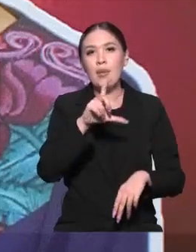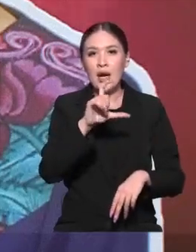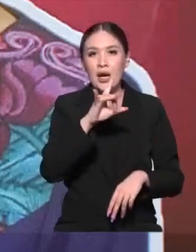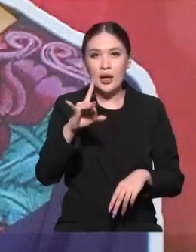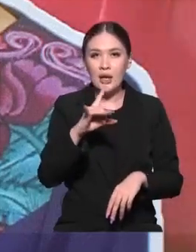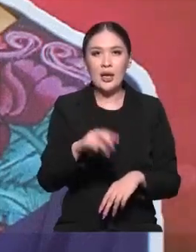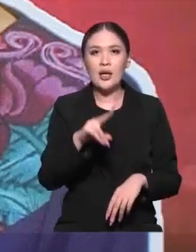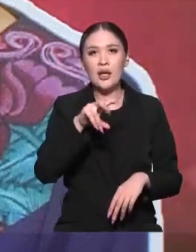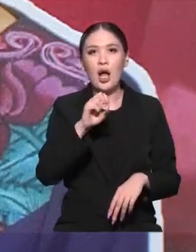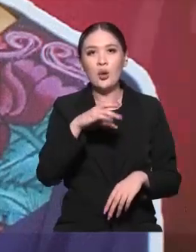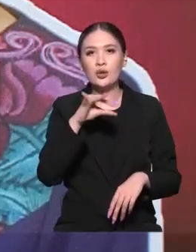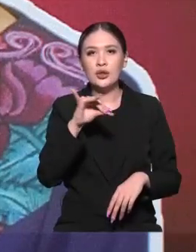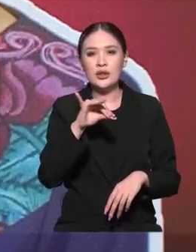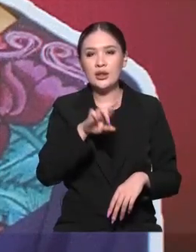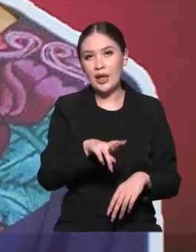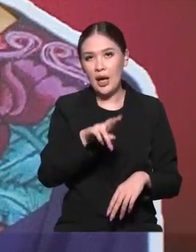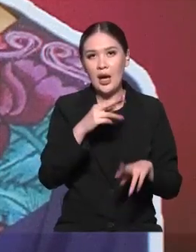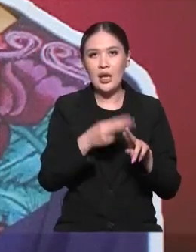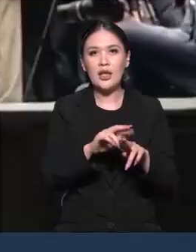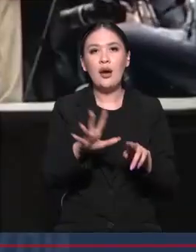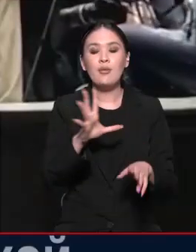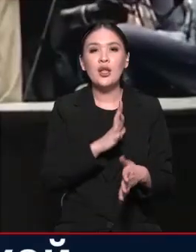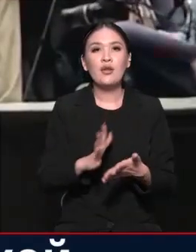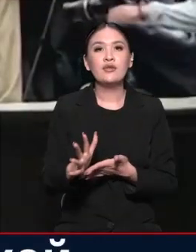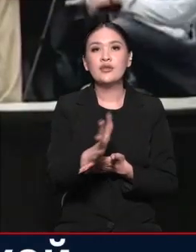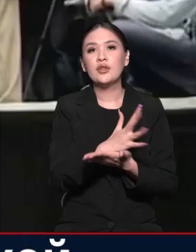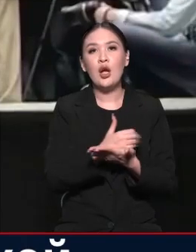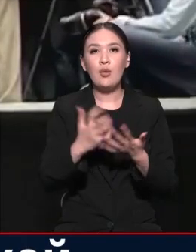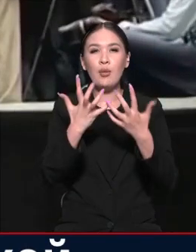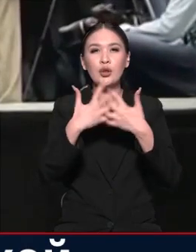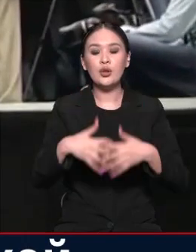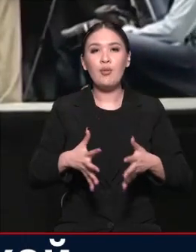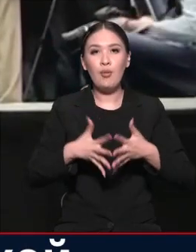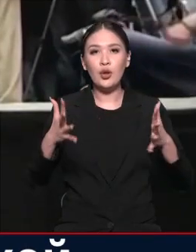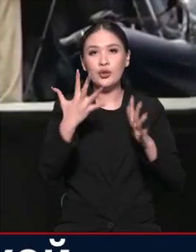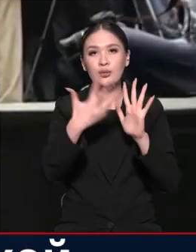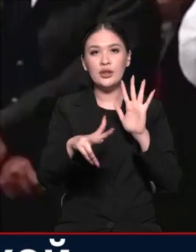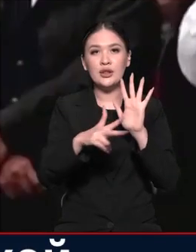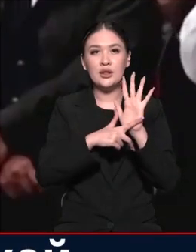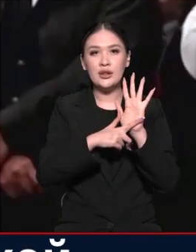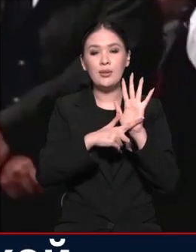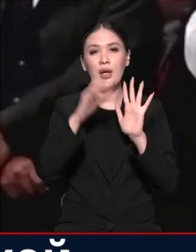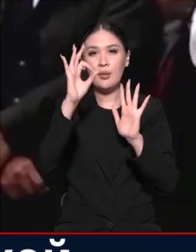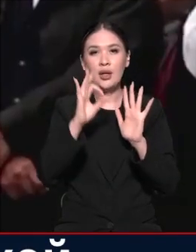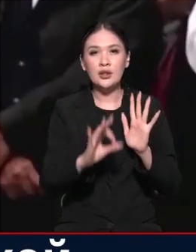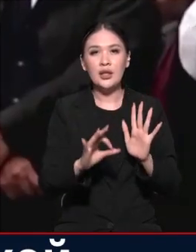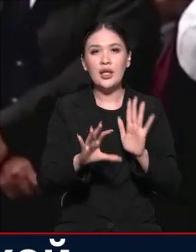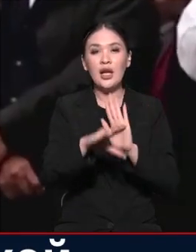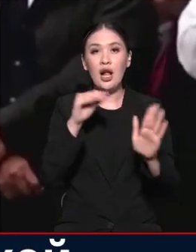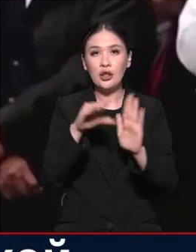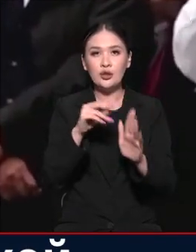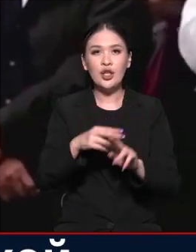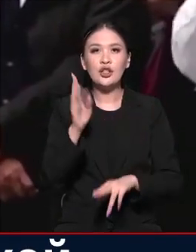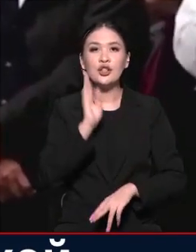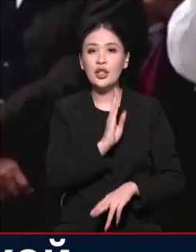Клаудия Шейн Баум набравшая по итогам предварительного подсчёта больше 57% голосов так женская